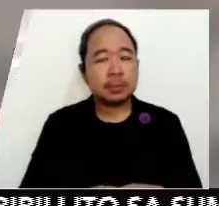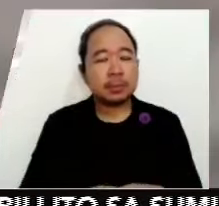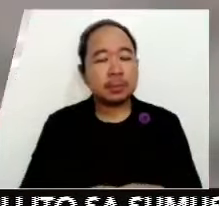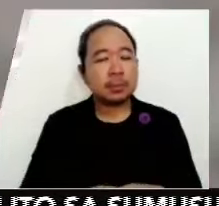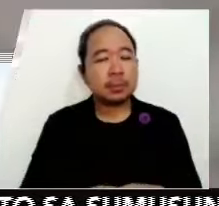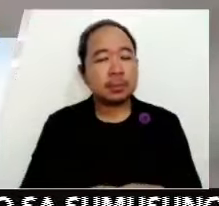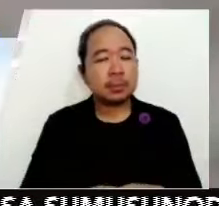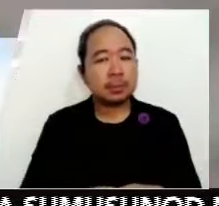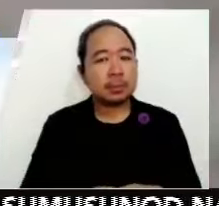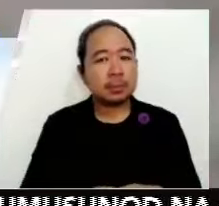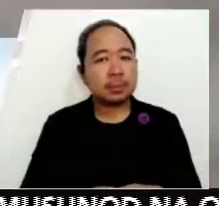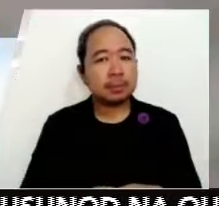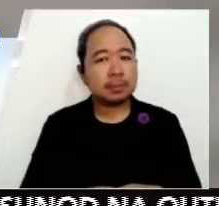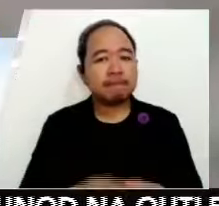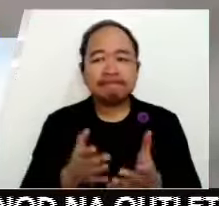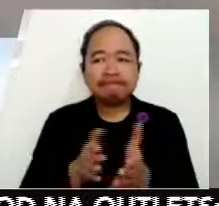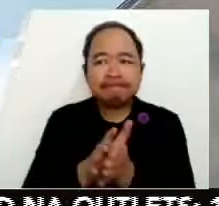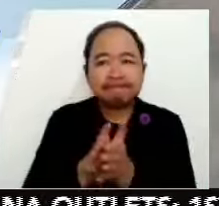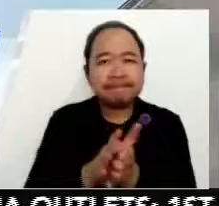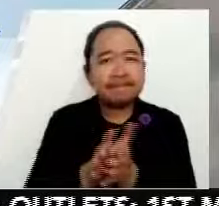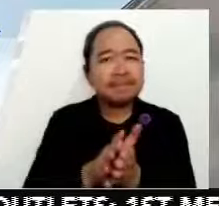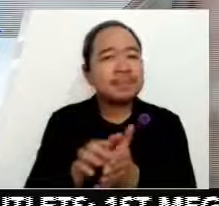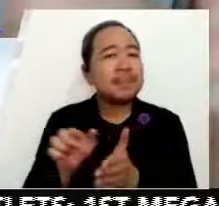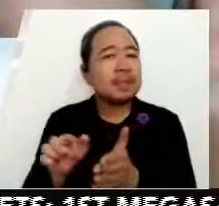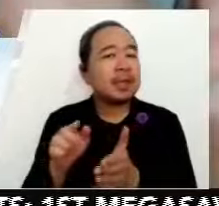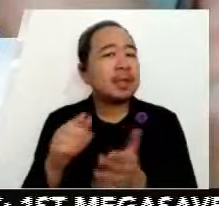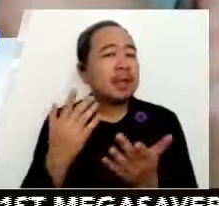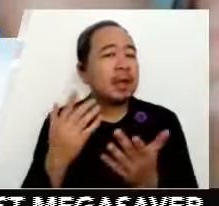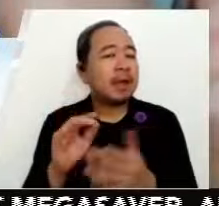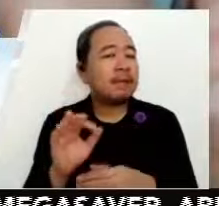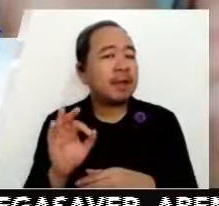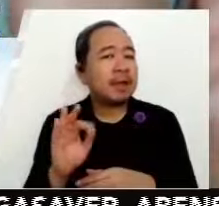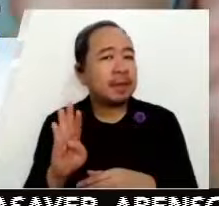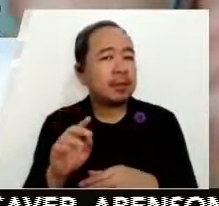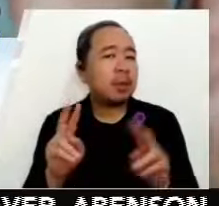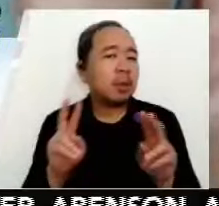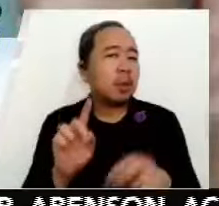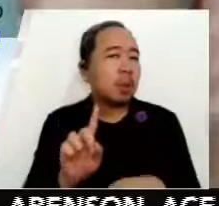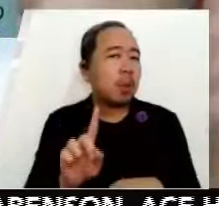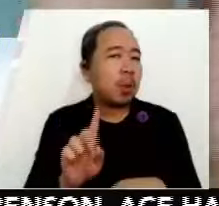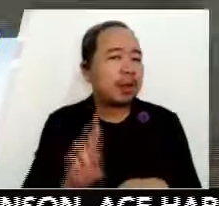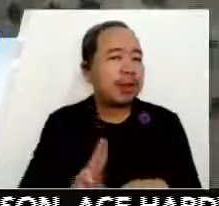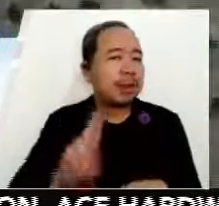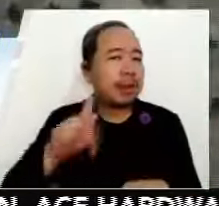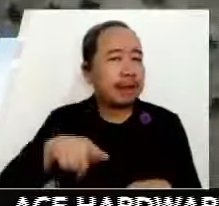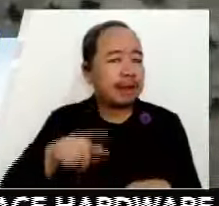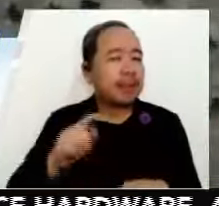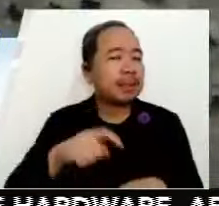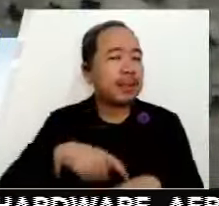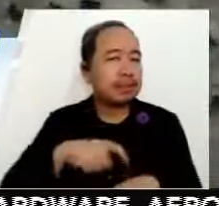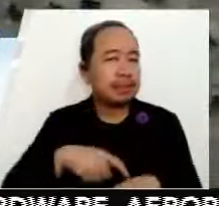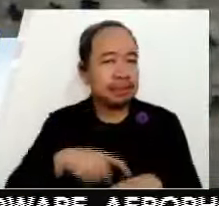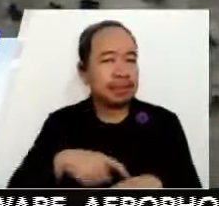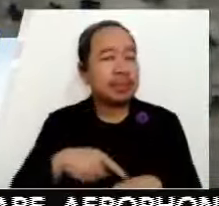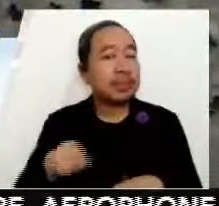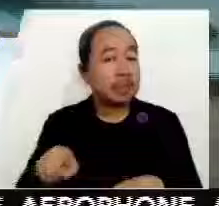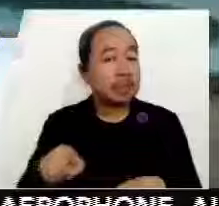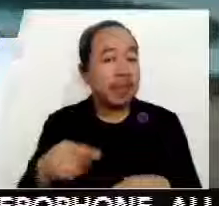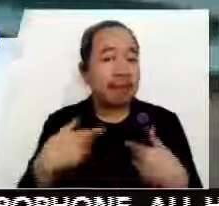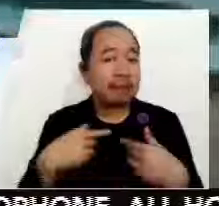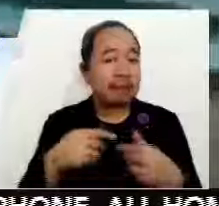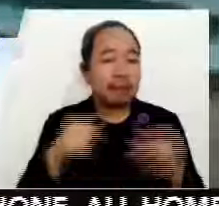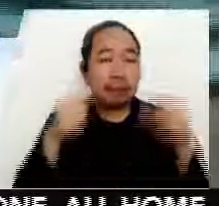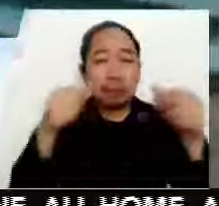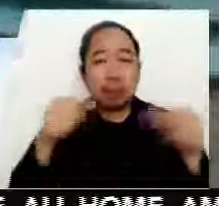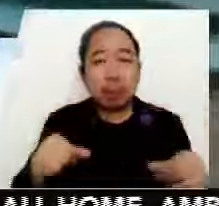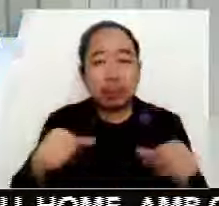Nakaengganyo ang social media page ng One Up Time, ang brand name ng Super Breakthrough Enterprises Corporation. May mga post kasi tungkol sa extra